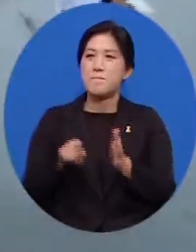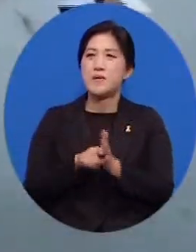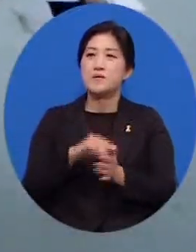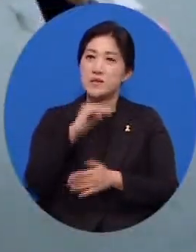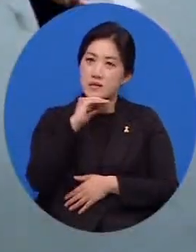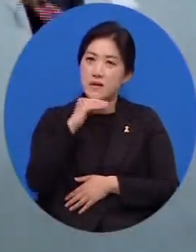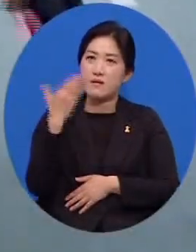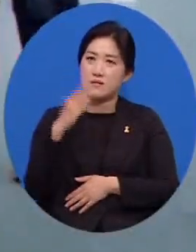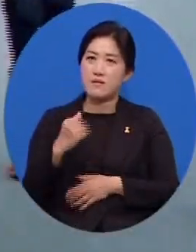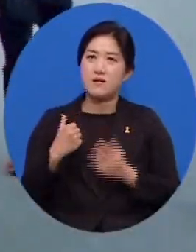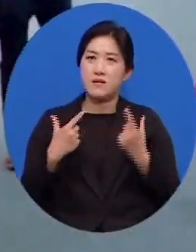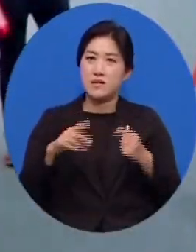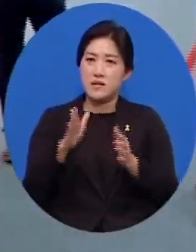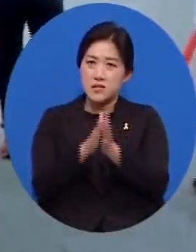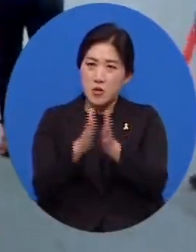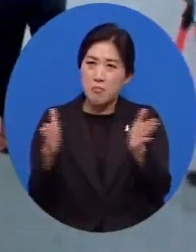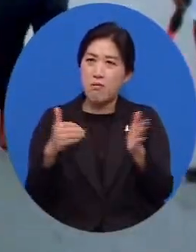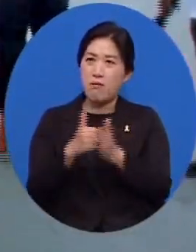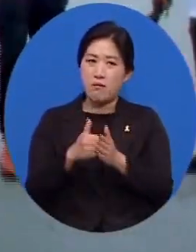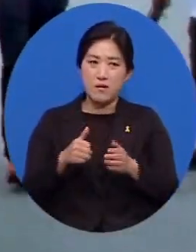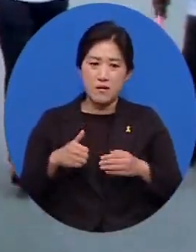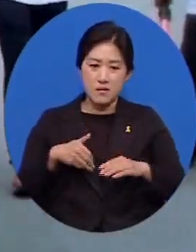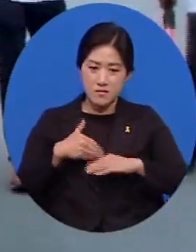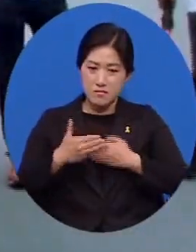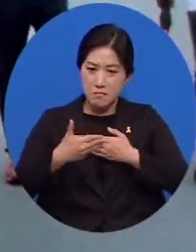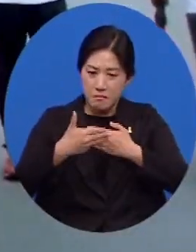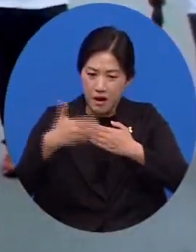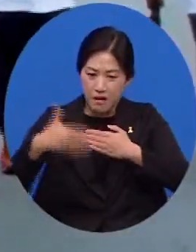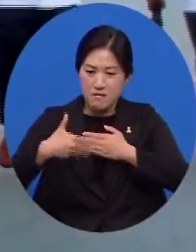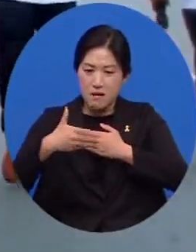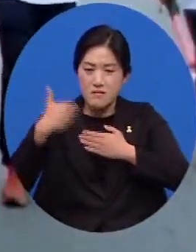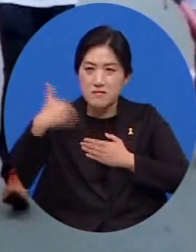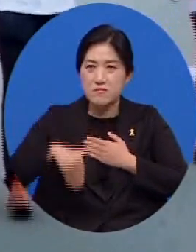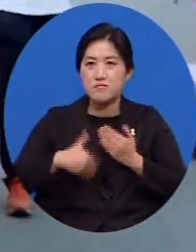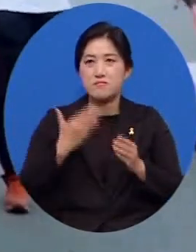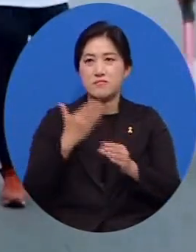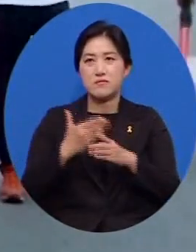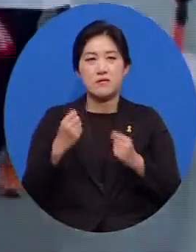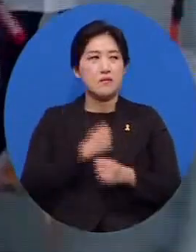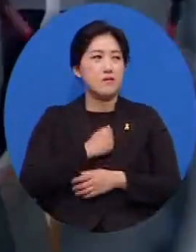아직도 처음의 그 출발선에 멈춰있는 것 같아서 답답해.